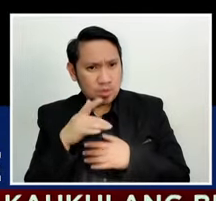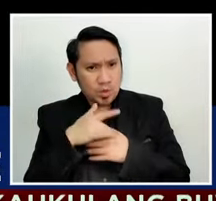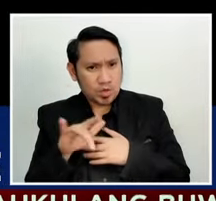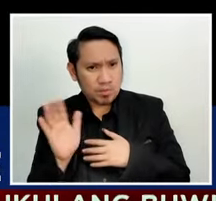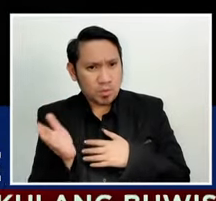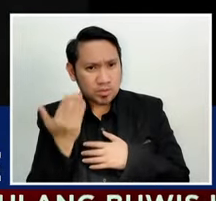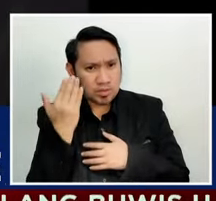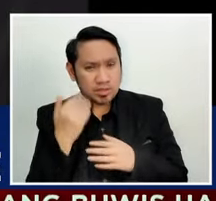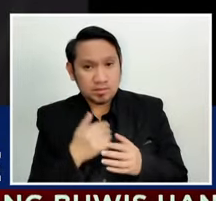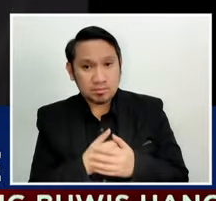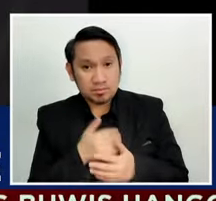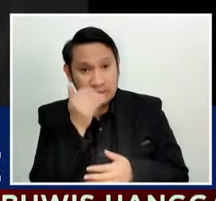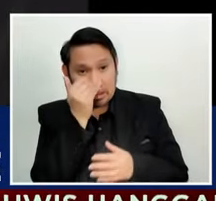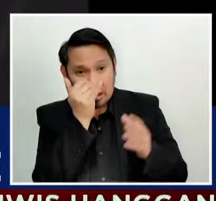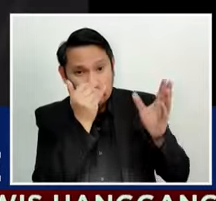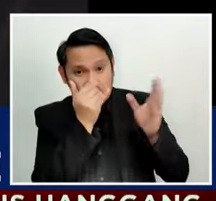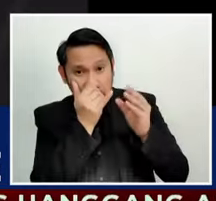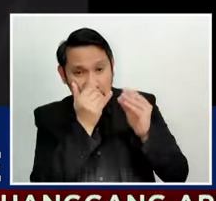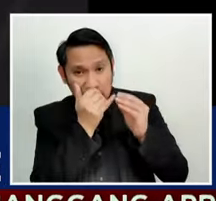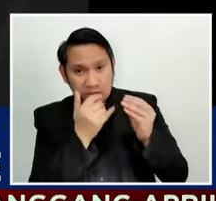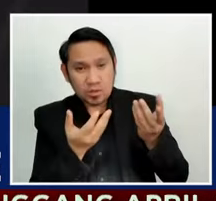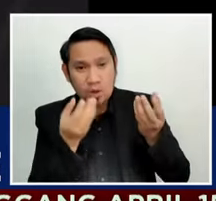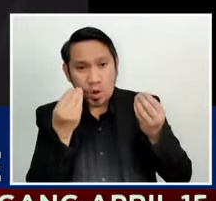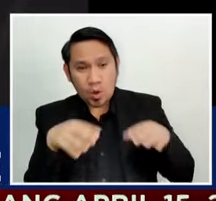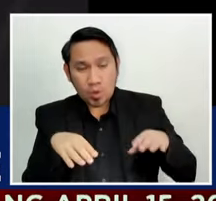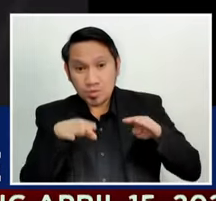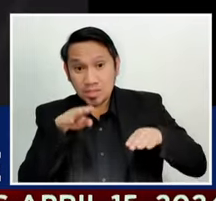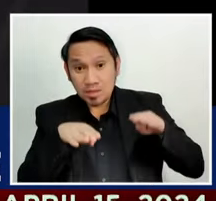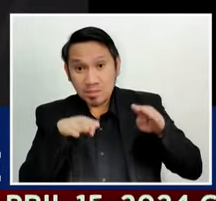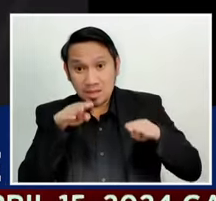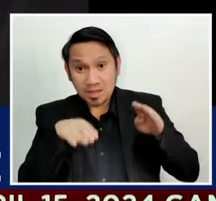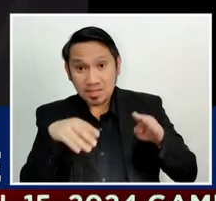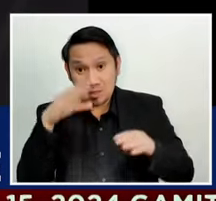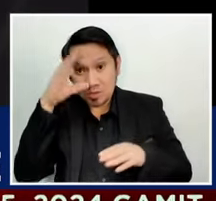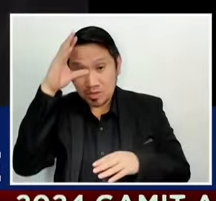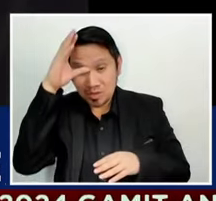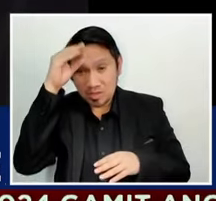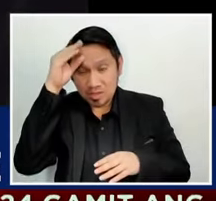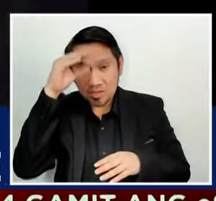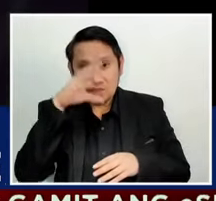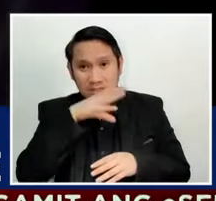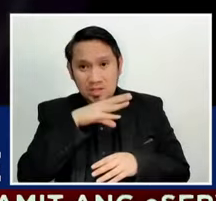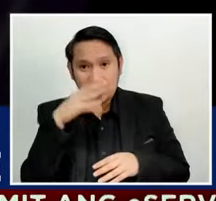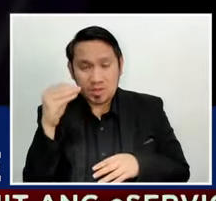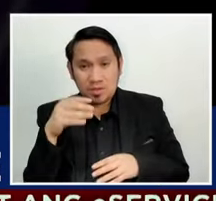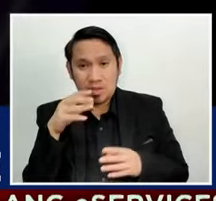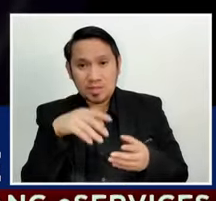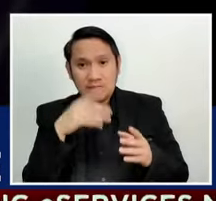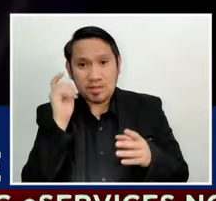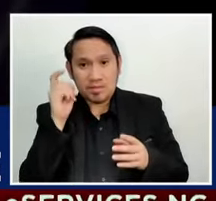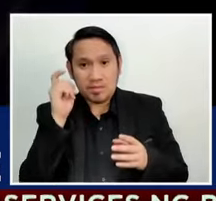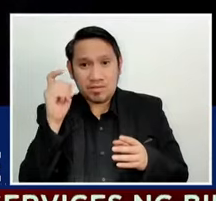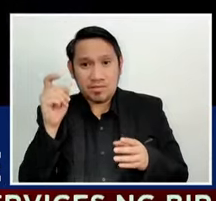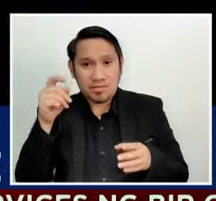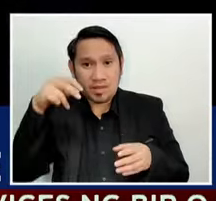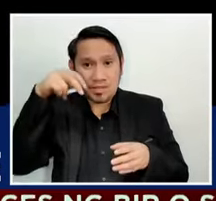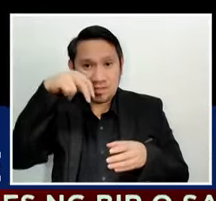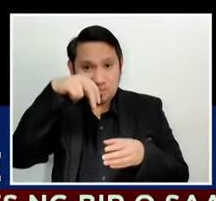Nakunan pa sa video na nawalan ng balanse sa tuktok ng poste ang lalaki kaya agad siyang naisakay sa isa pang mga boom